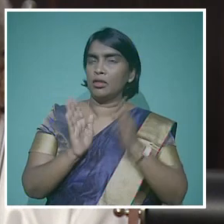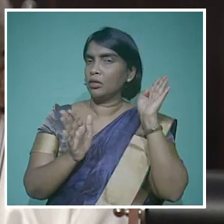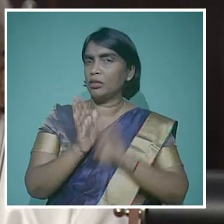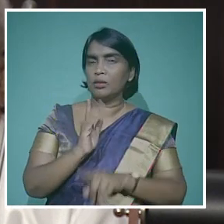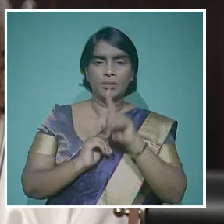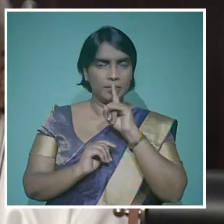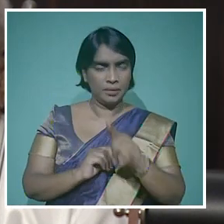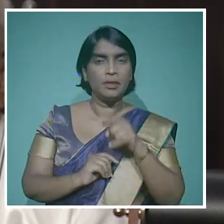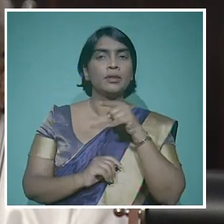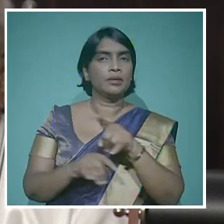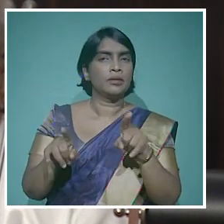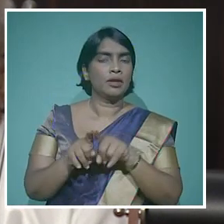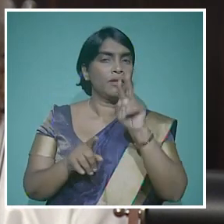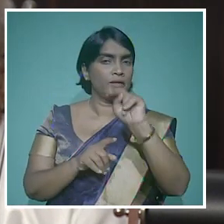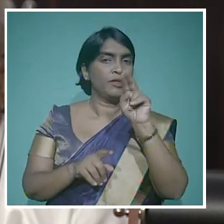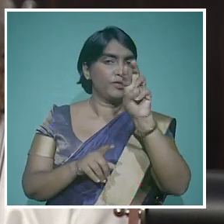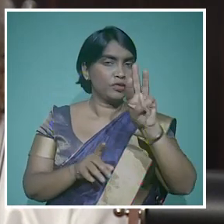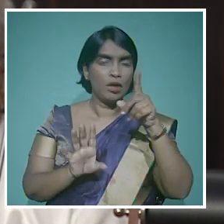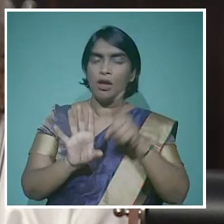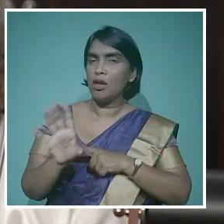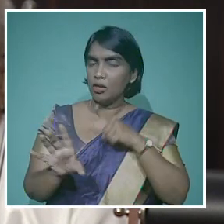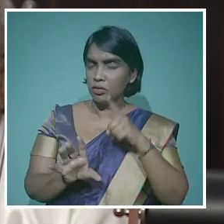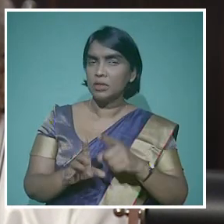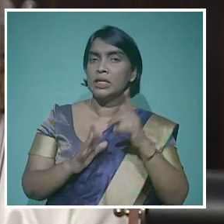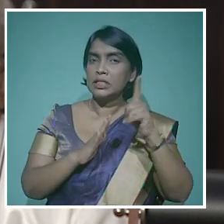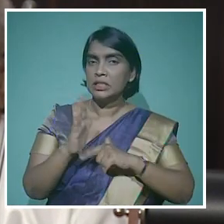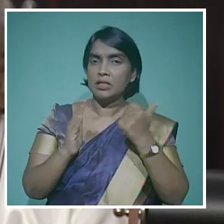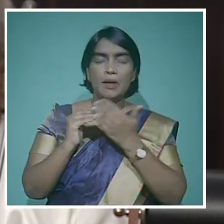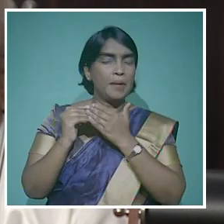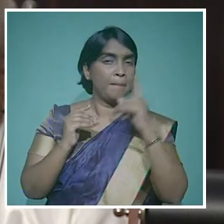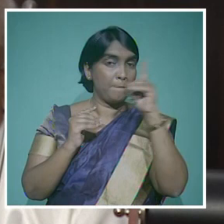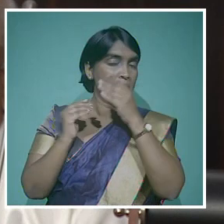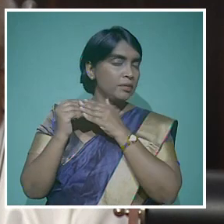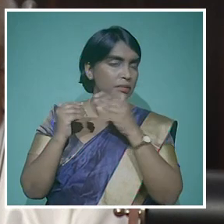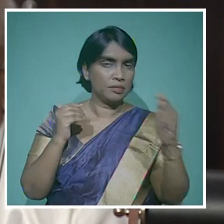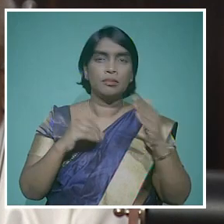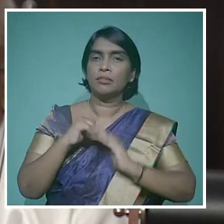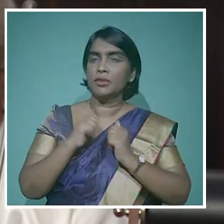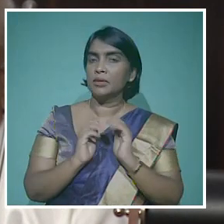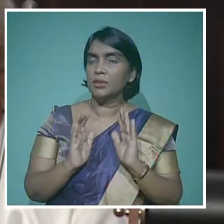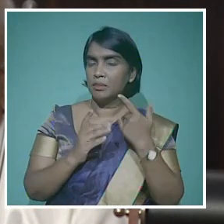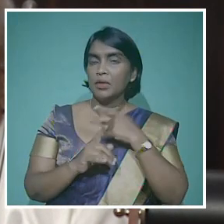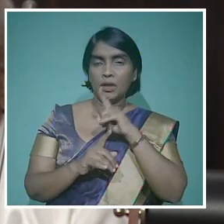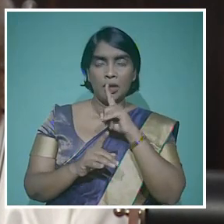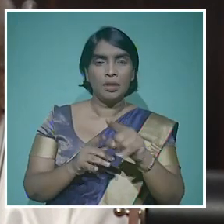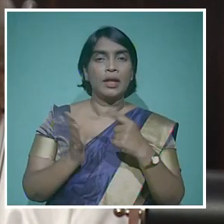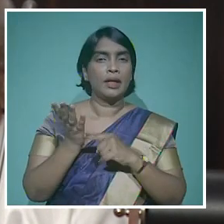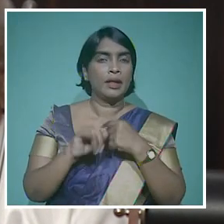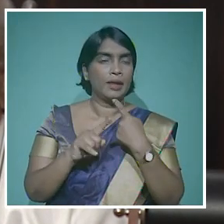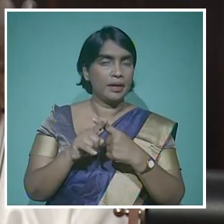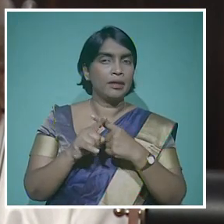යෝජනා කරනවා. ඒ අනුව 2023 වසරේ ජනවාරි මාසයේ පළවෙනි දින සිට ක්‍රියාත්මකවෙන් පදි යෝජිත බඩු ඉවත්